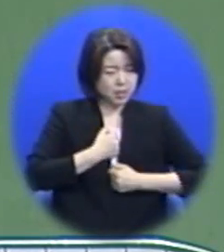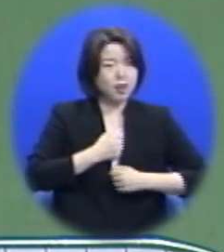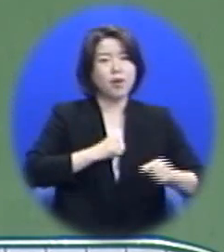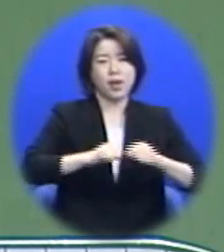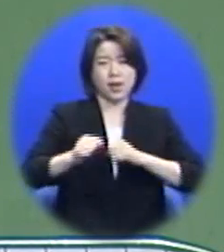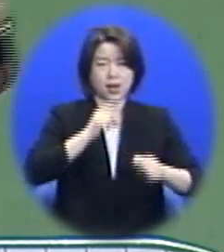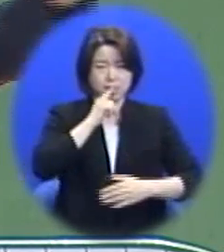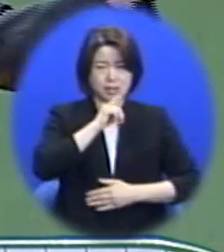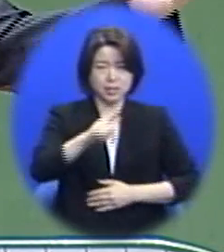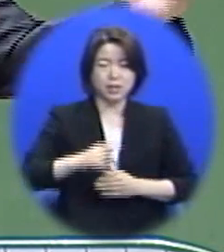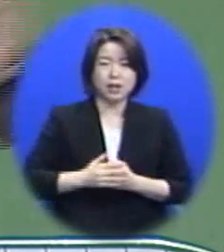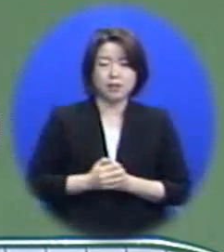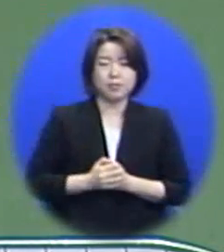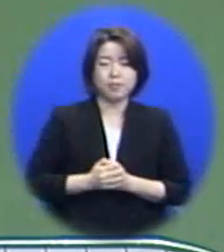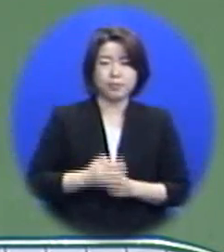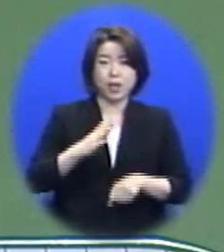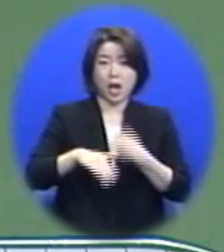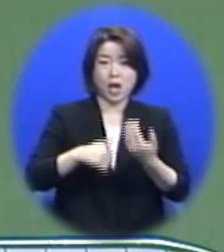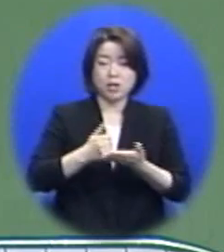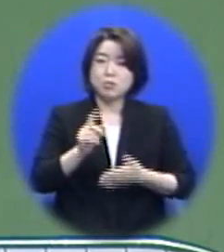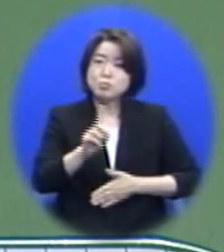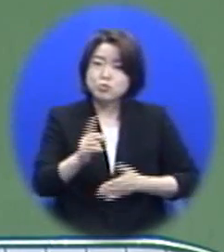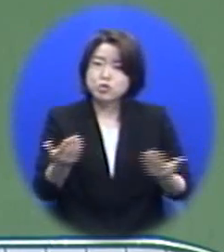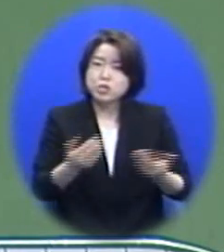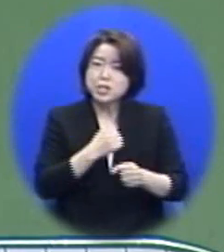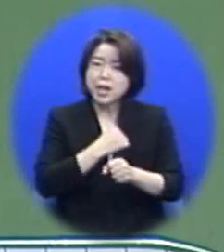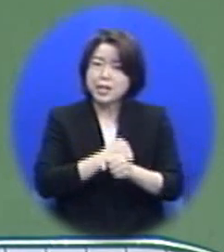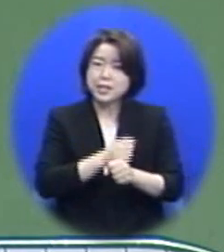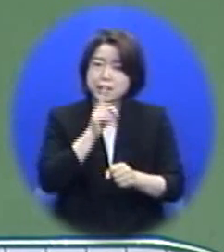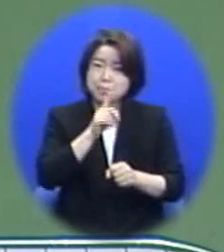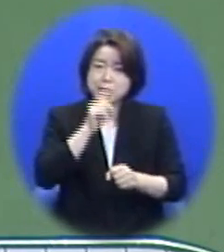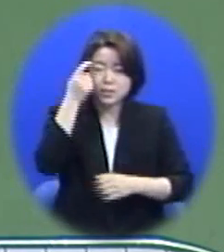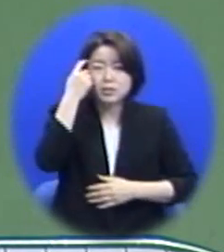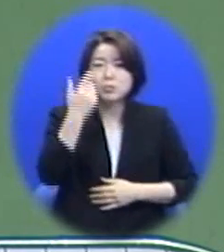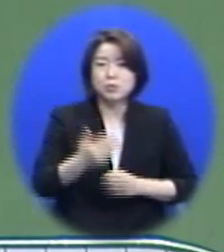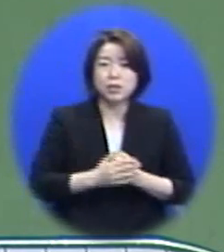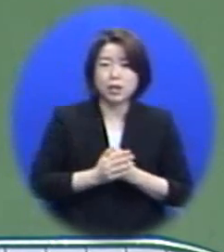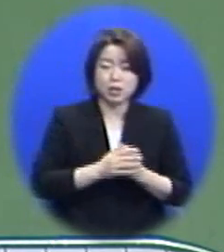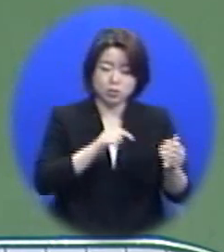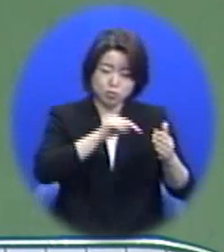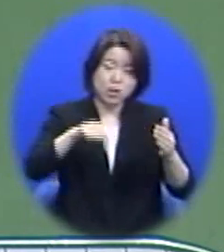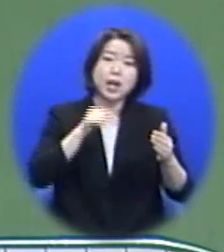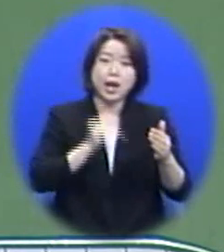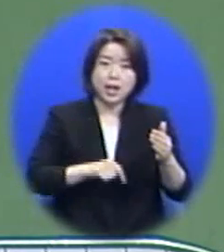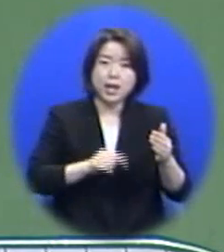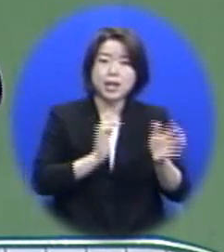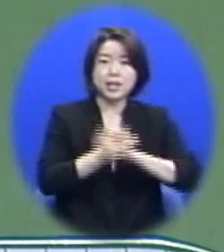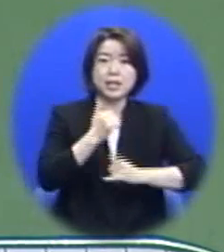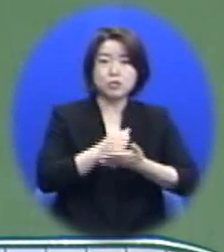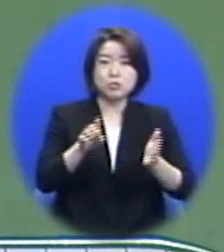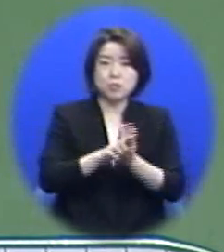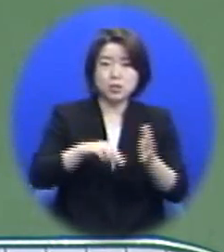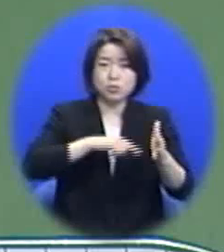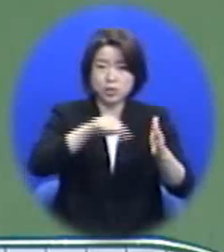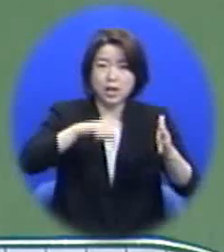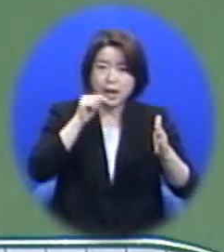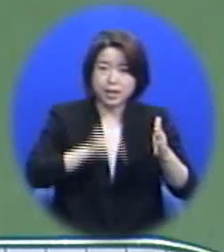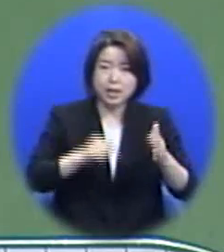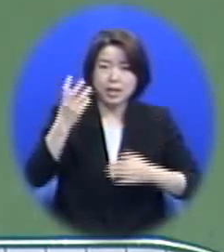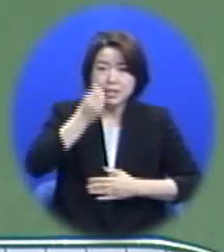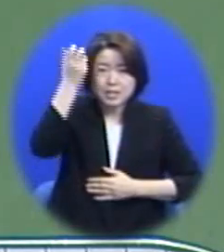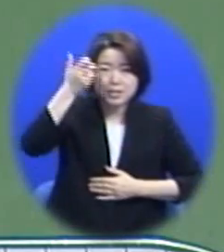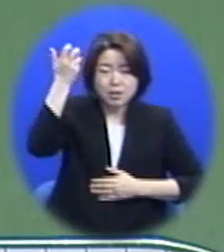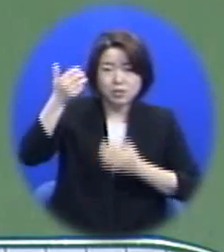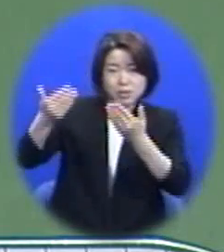행할지라 하나님께서 무슨 일을 하시겠다고 하시는 겁니까 우리 안에 예수를 믿는 우리 안에 성령을 보내